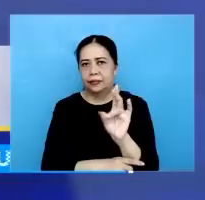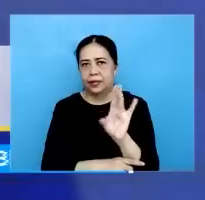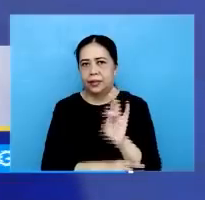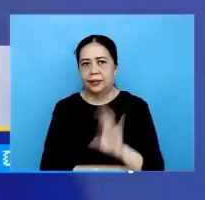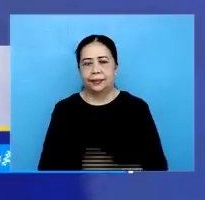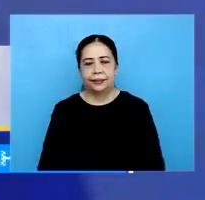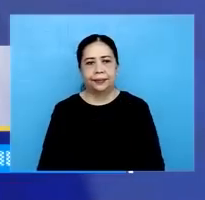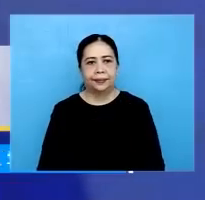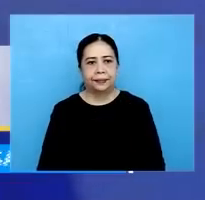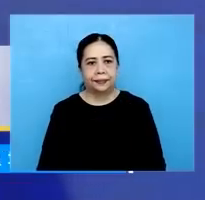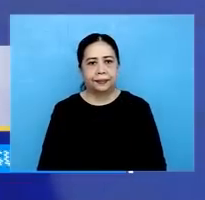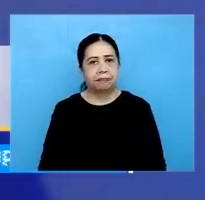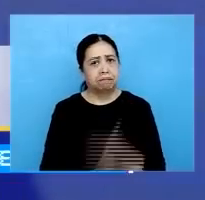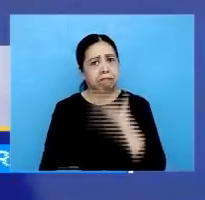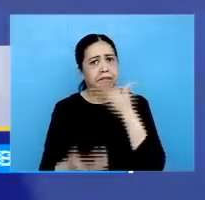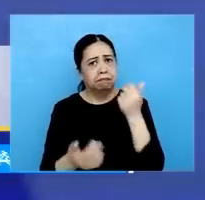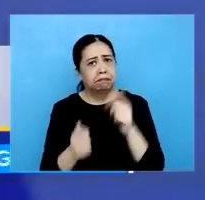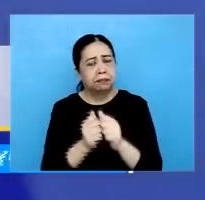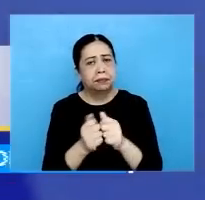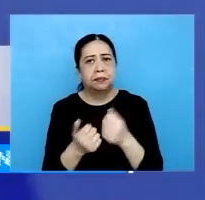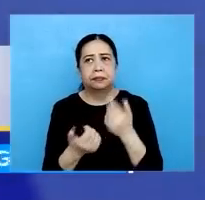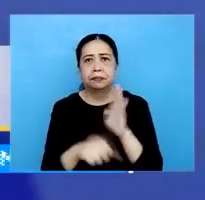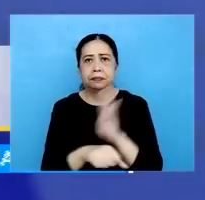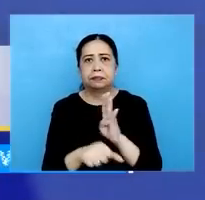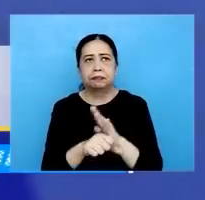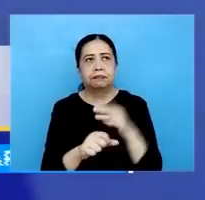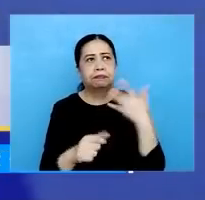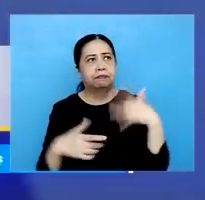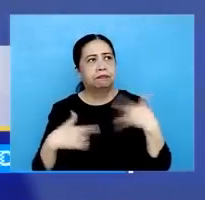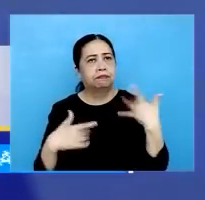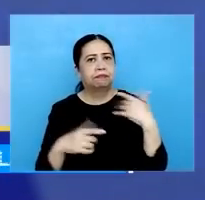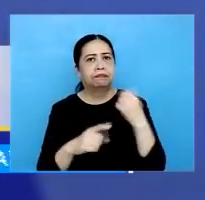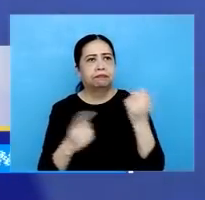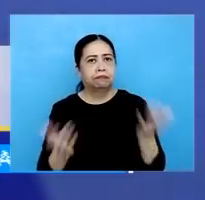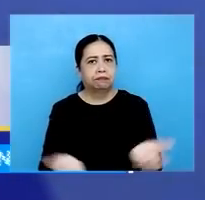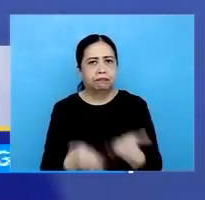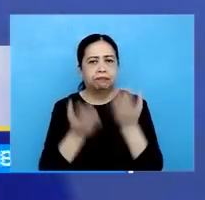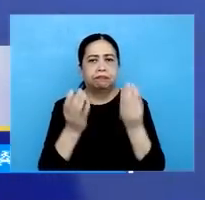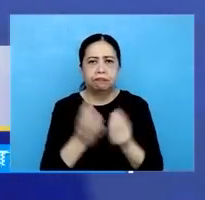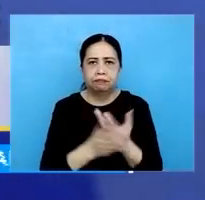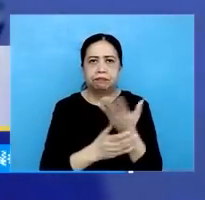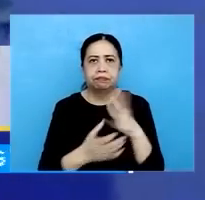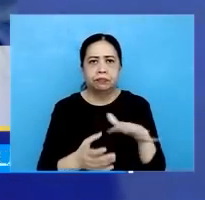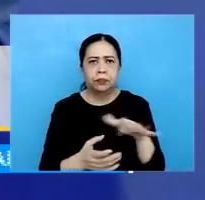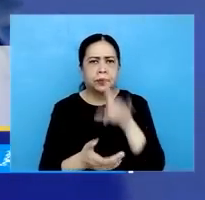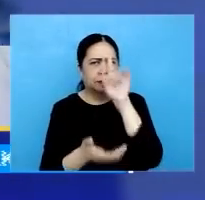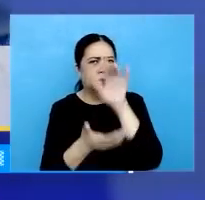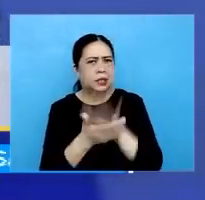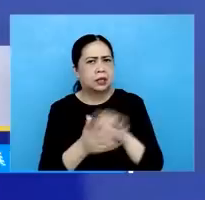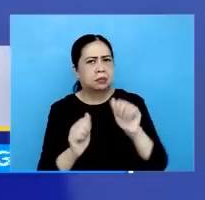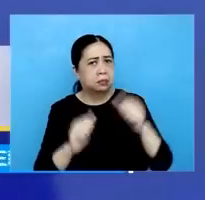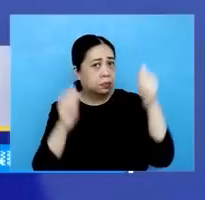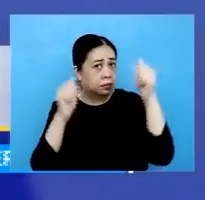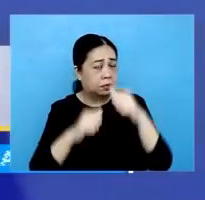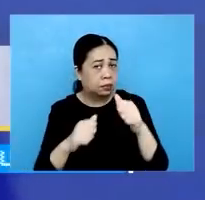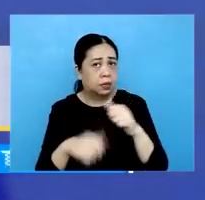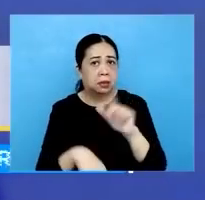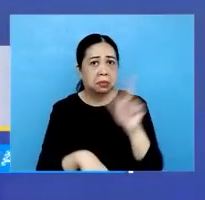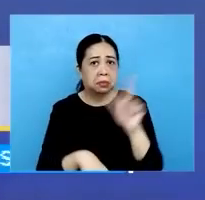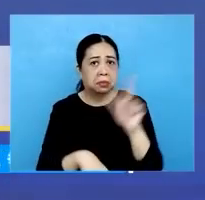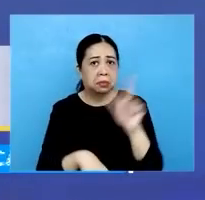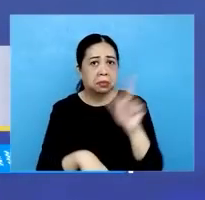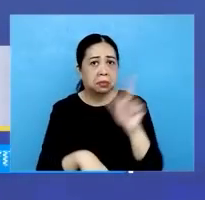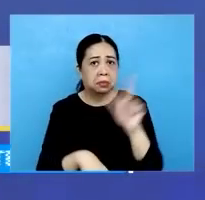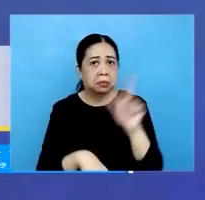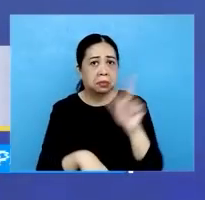2017. In this conducive business atmosphere that we are fostering, I believe that we can all agree that the timing and conditions are